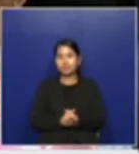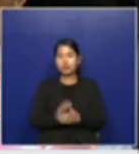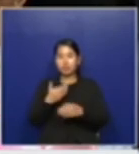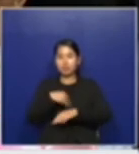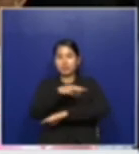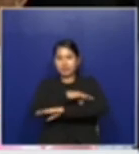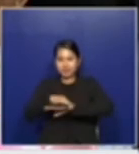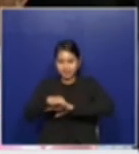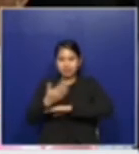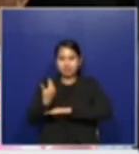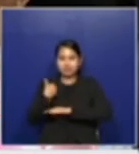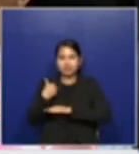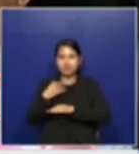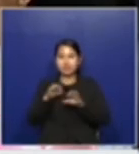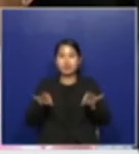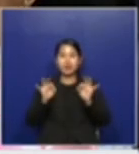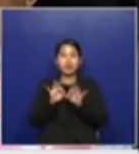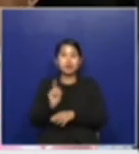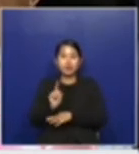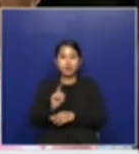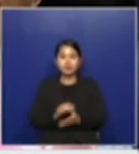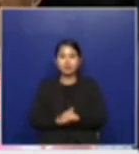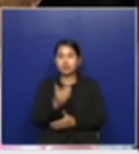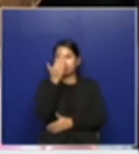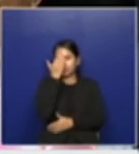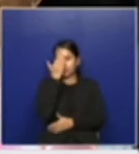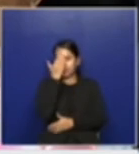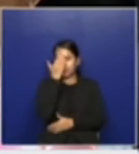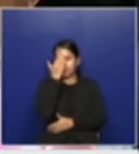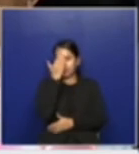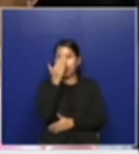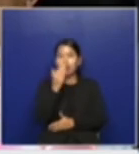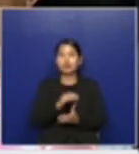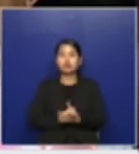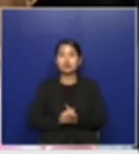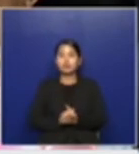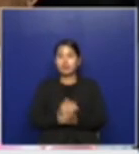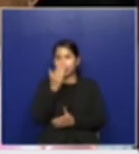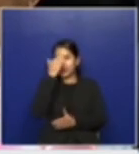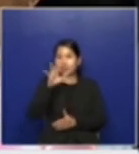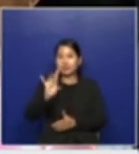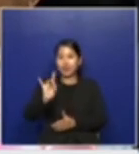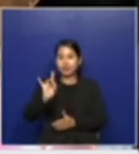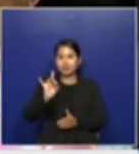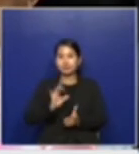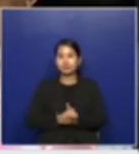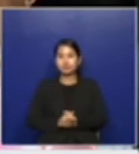ว้หน้าที่8